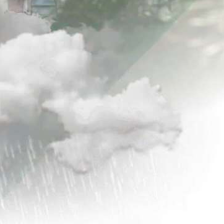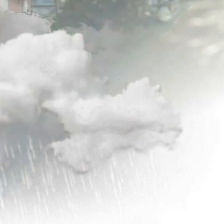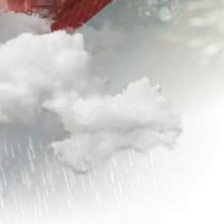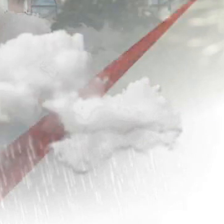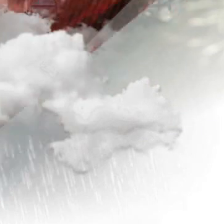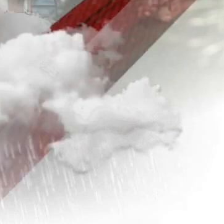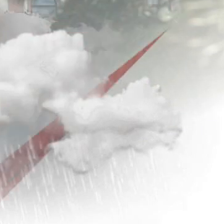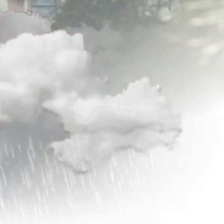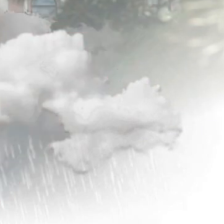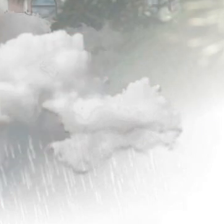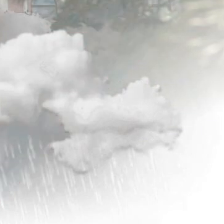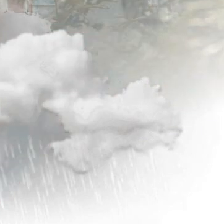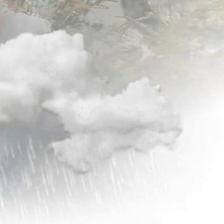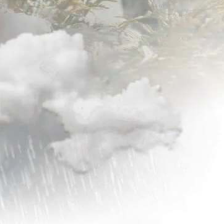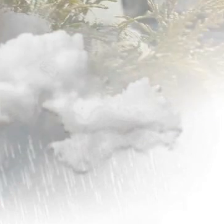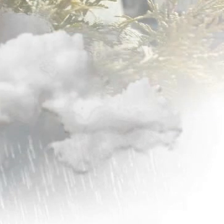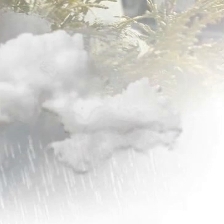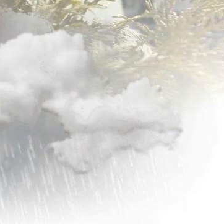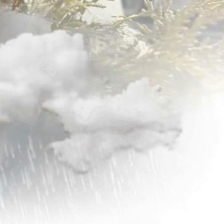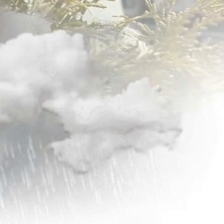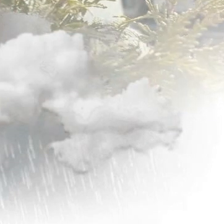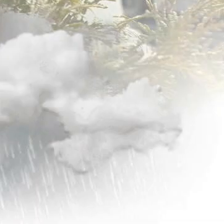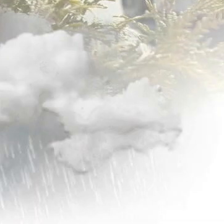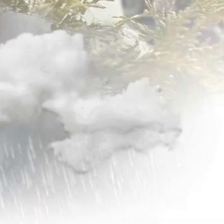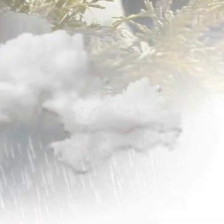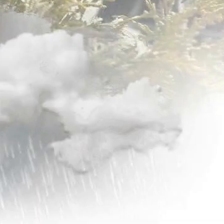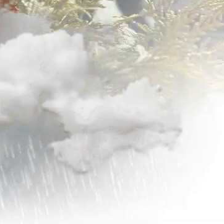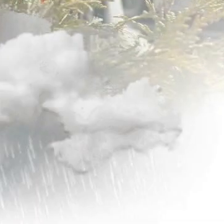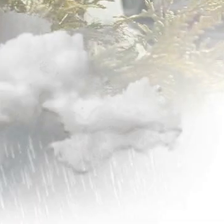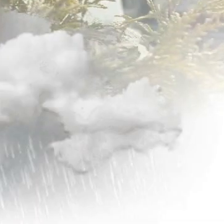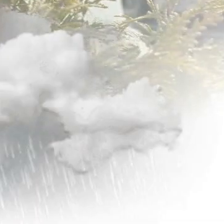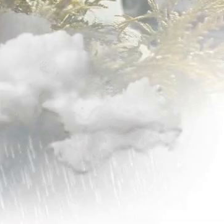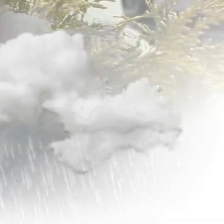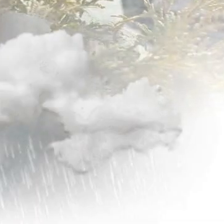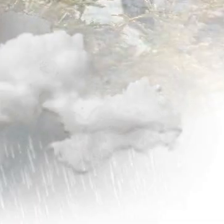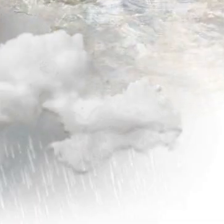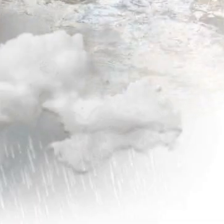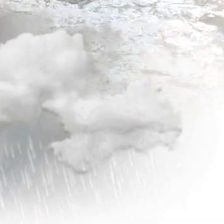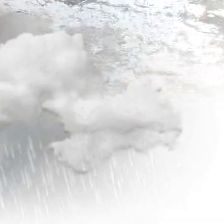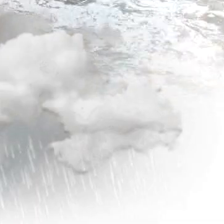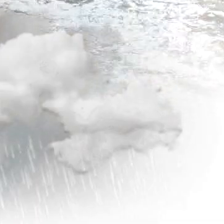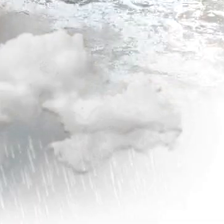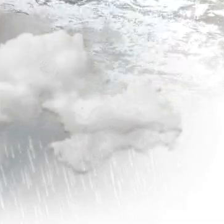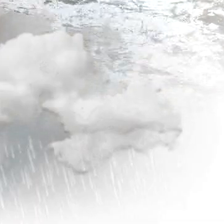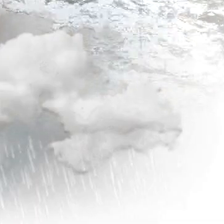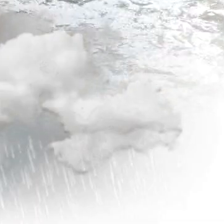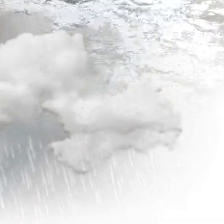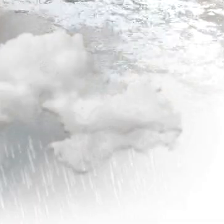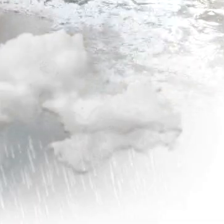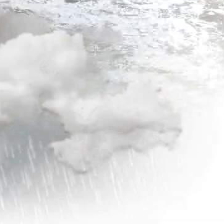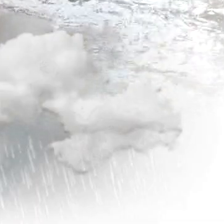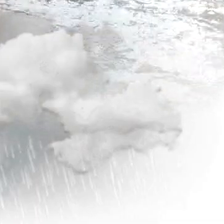Раніцай слупок термометра пакажа каля 18 градусаў тепла, Днем до плюс 22,